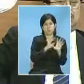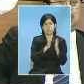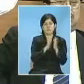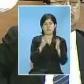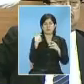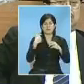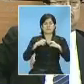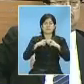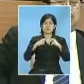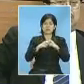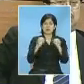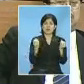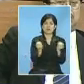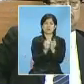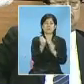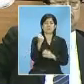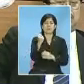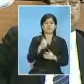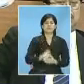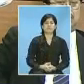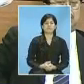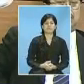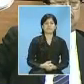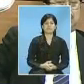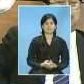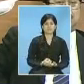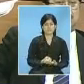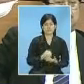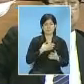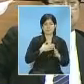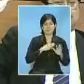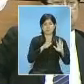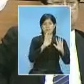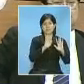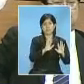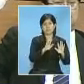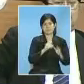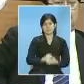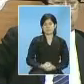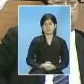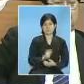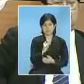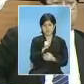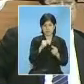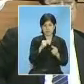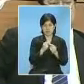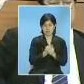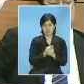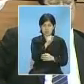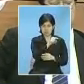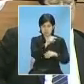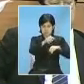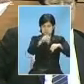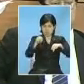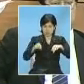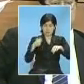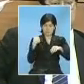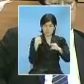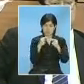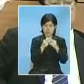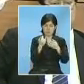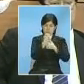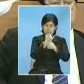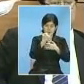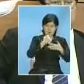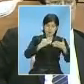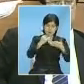เกิดเหตุได้ดังนั้นในเรื่องดังกล่าวเนี่ยผมขอฝากนะครับว่าในการกำหนดจุดหรือการเอ่อออกแบบ